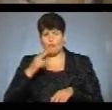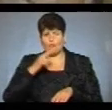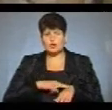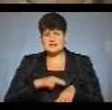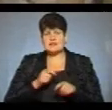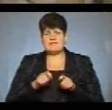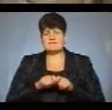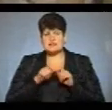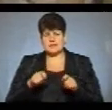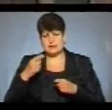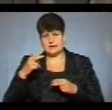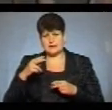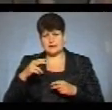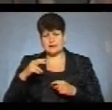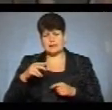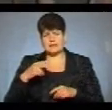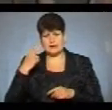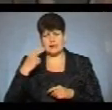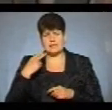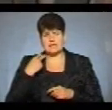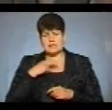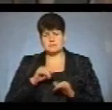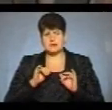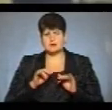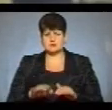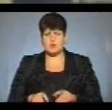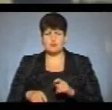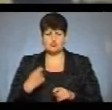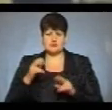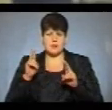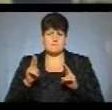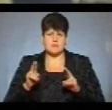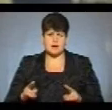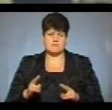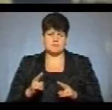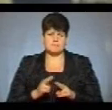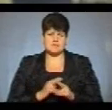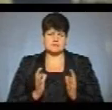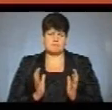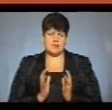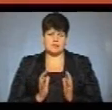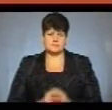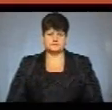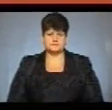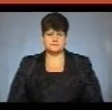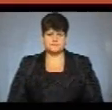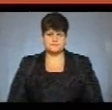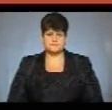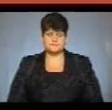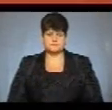статтею 272 Кримінального кодексу України. Порушення правил безпеки, повідомив Микола Подлецький.